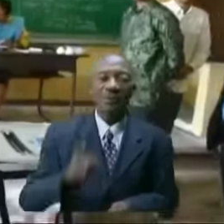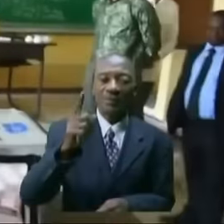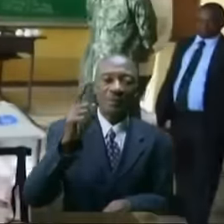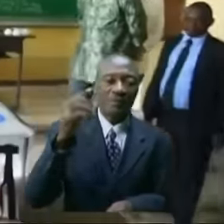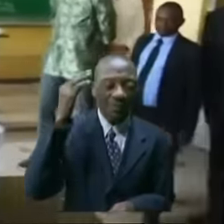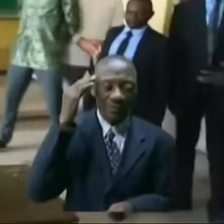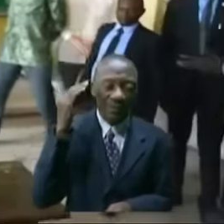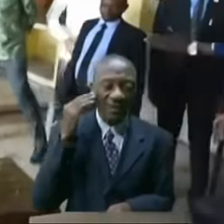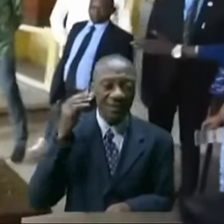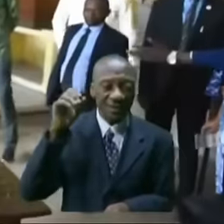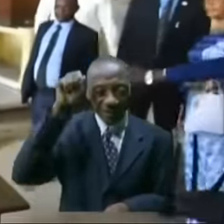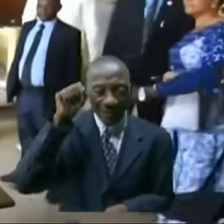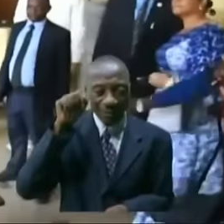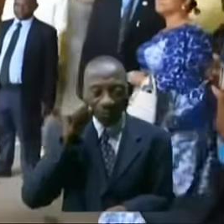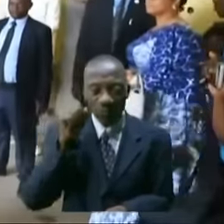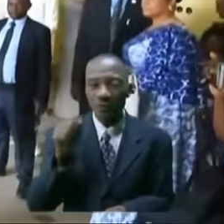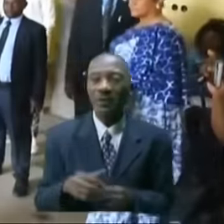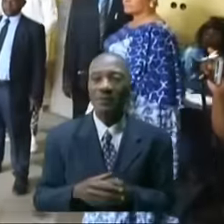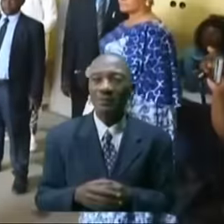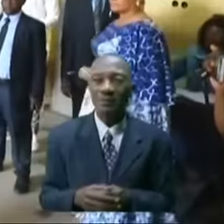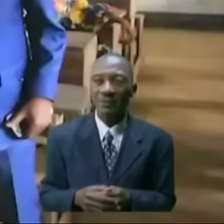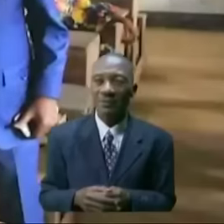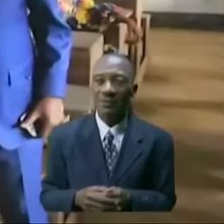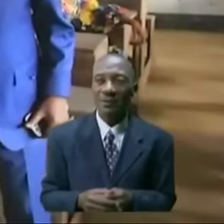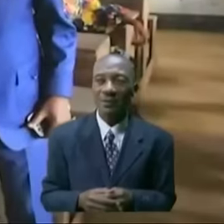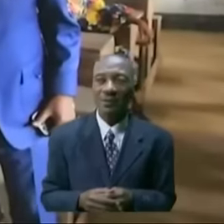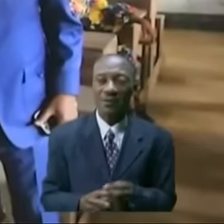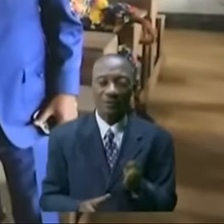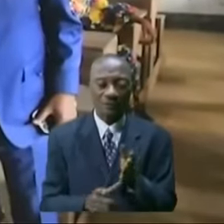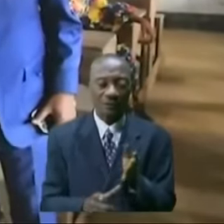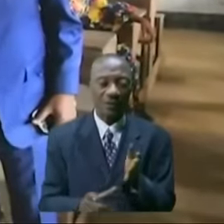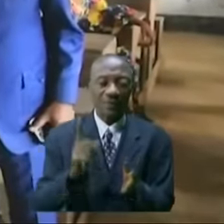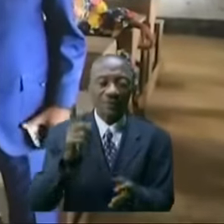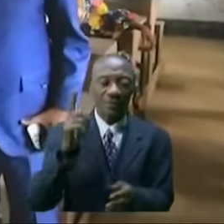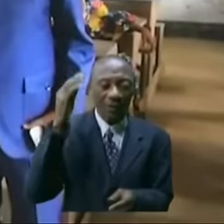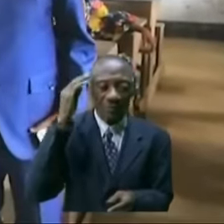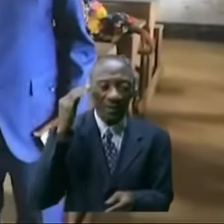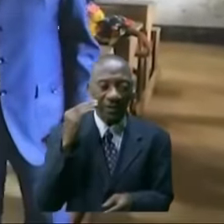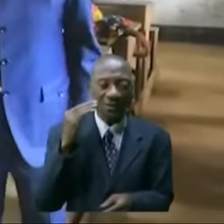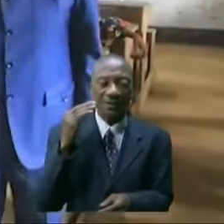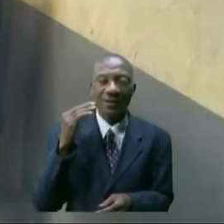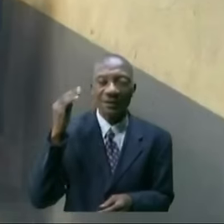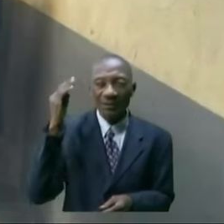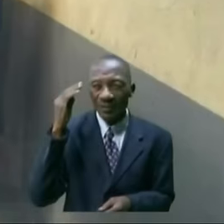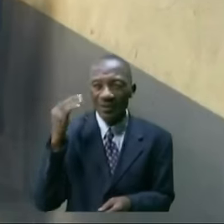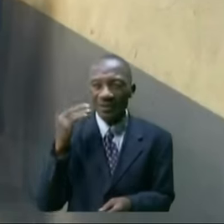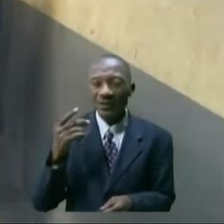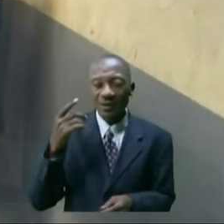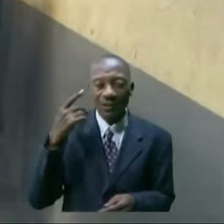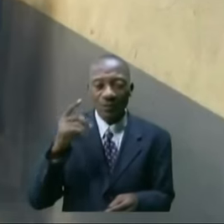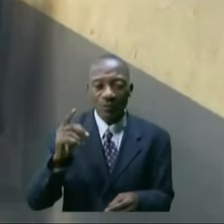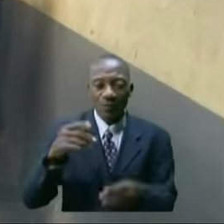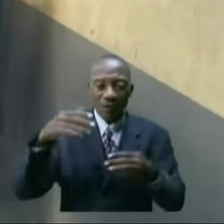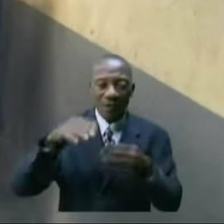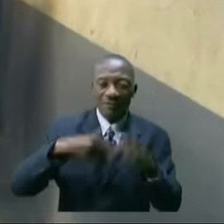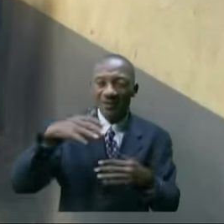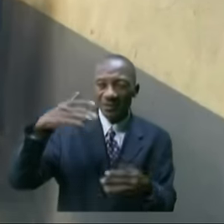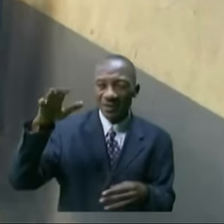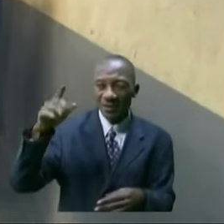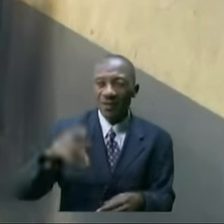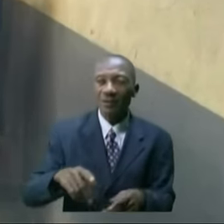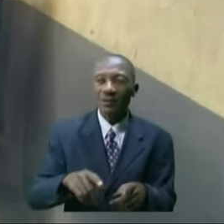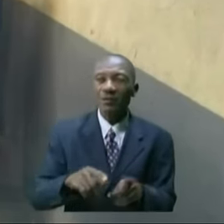Malukonde à Kasenga, les vice-premiers ministres et ministres se sont, à différents coins de la République, livrés au même